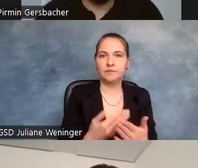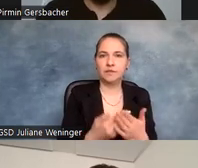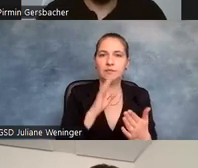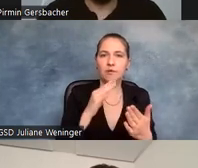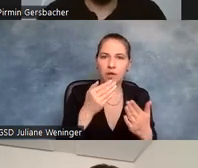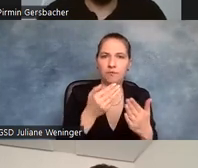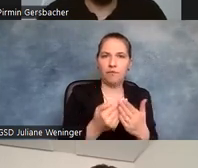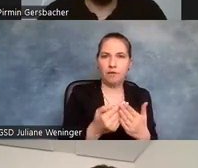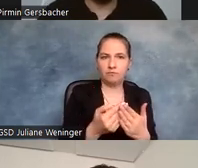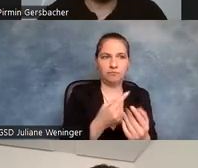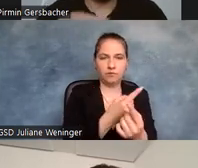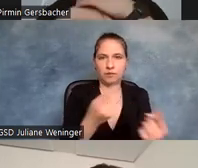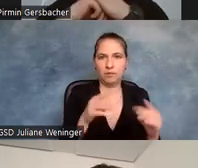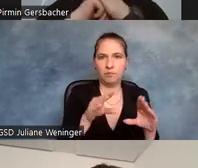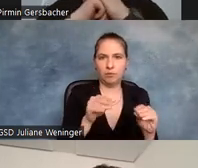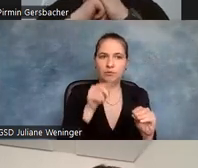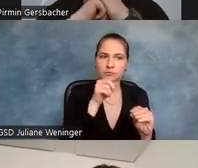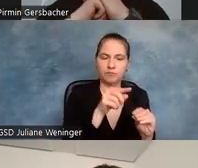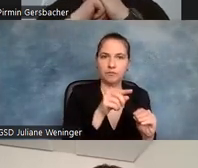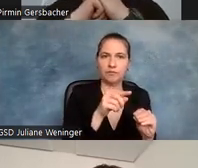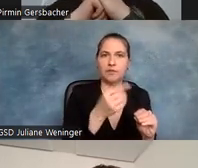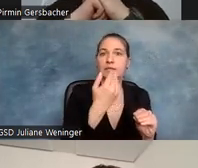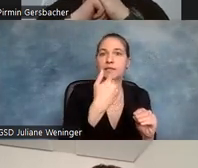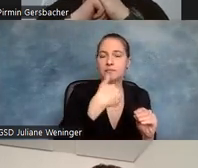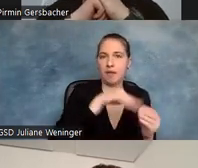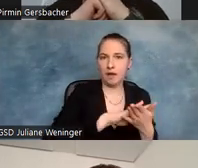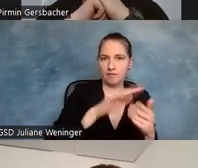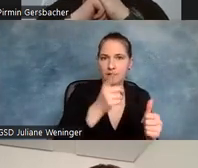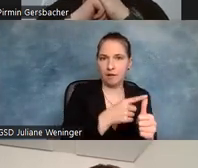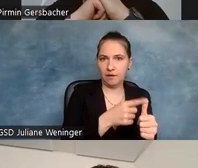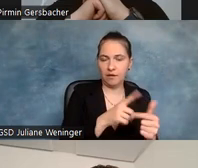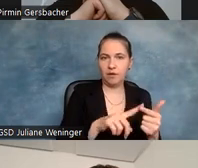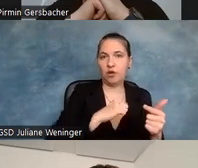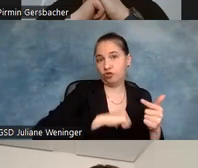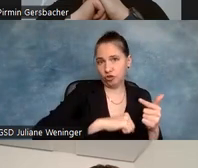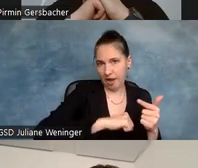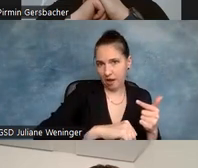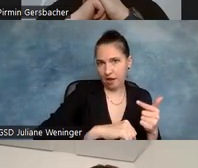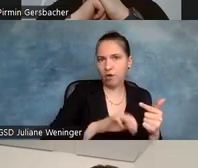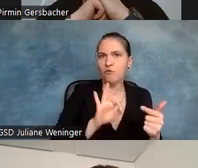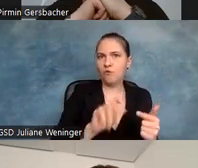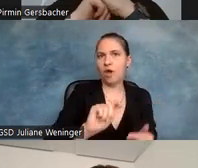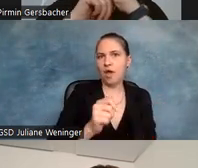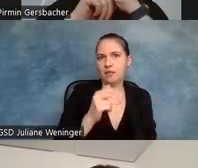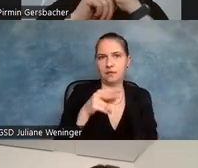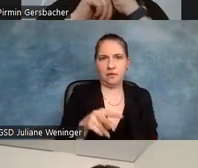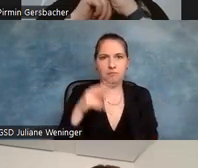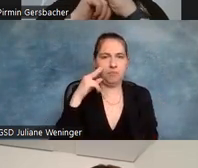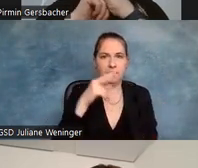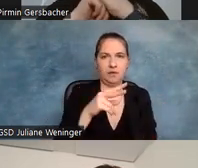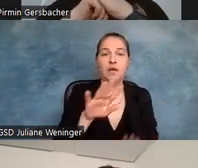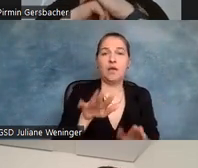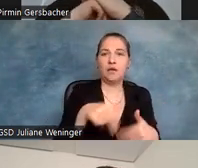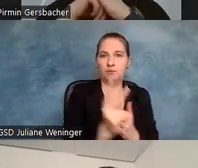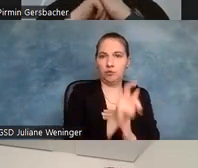auch, das zu machen, weil es nicht nur einfacher ist, sondern auch schneller, um einen ersten Einblick zu bekommen. Also wir haben dann auch Kunden, die